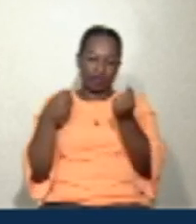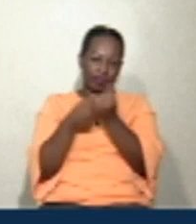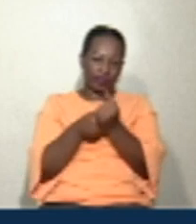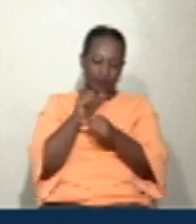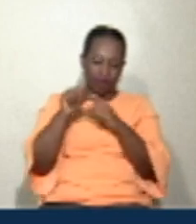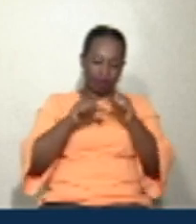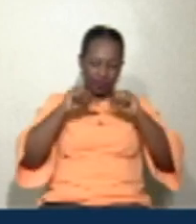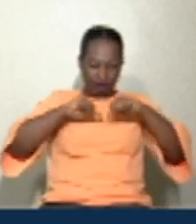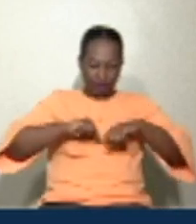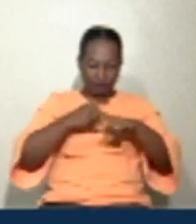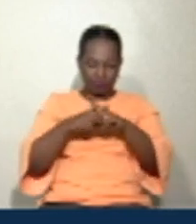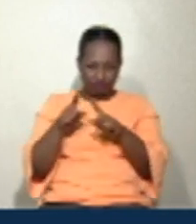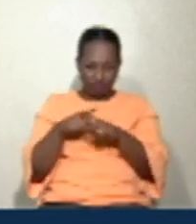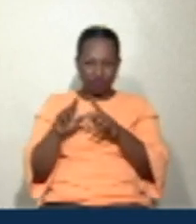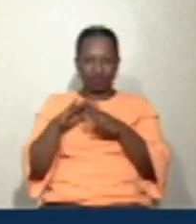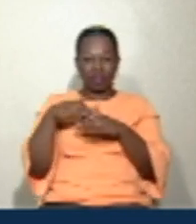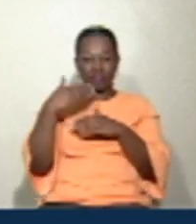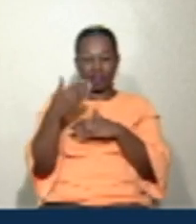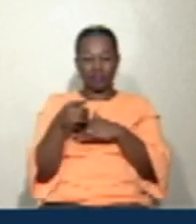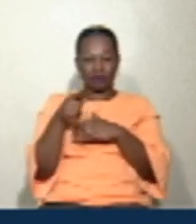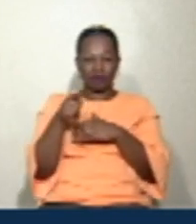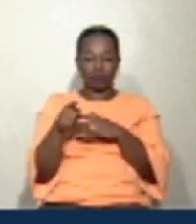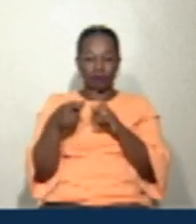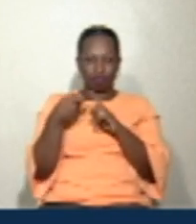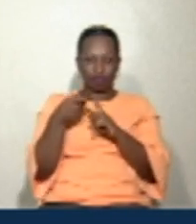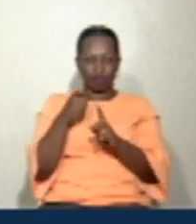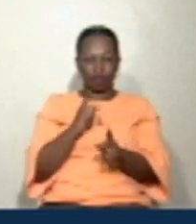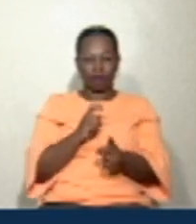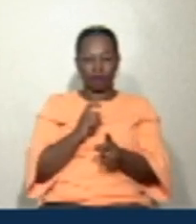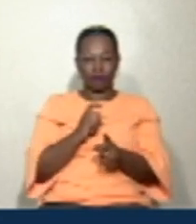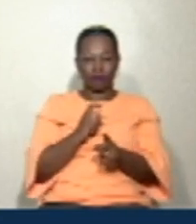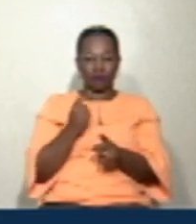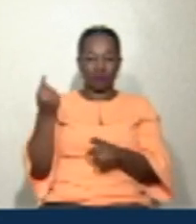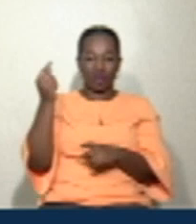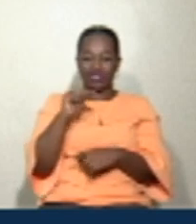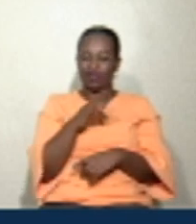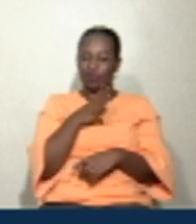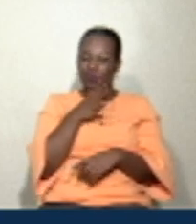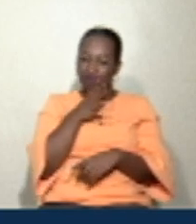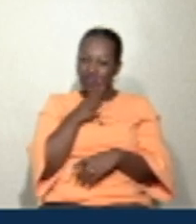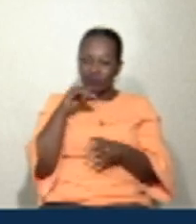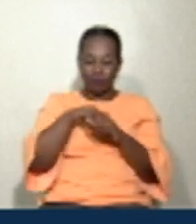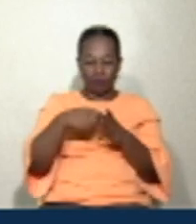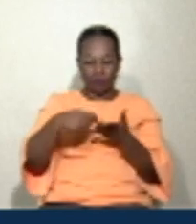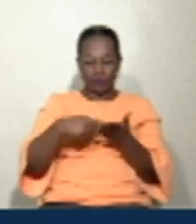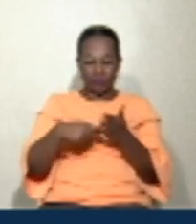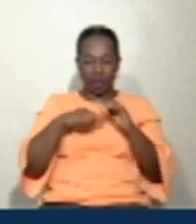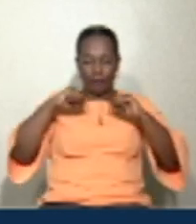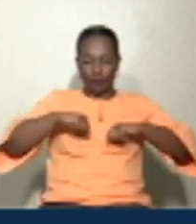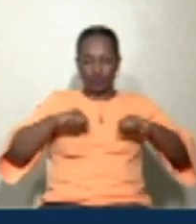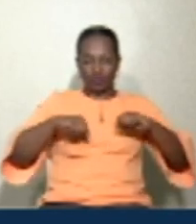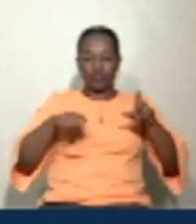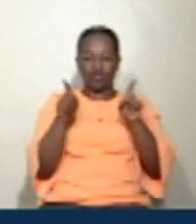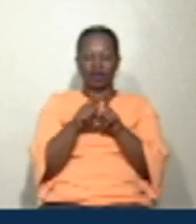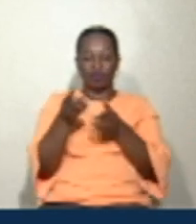namwe namwe. So biza kugenda ibi ngibi tuviramo gutuma hagenda hazamo bukererwa mu gusinya amasezerano nk'uko